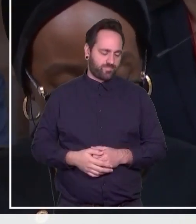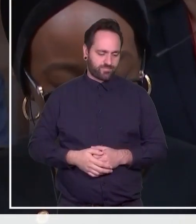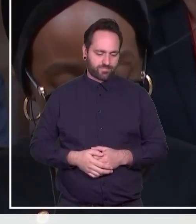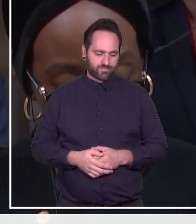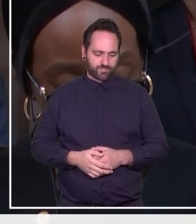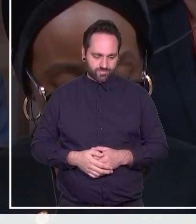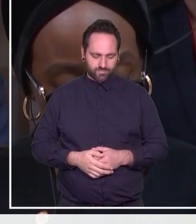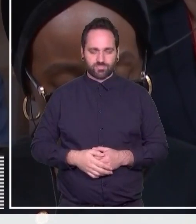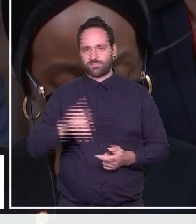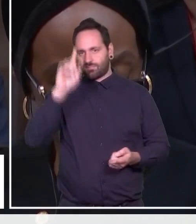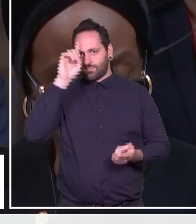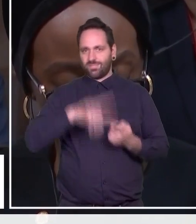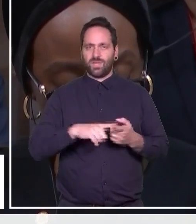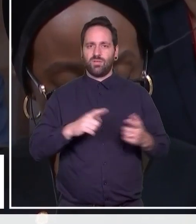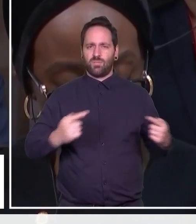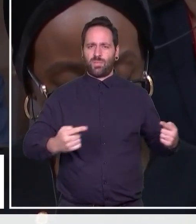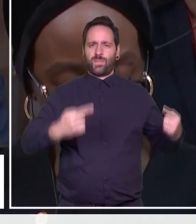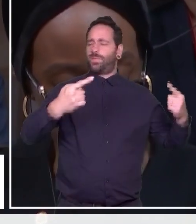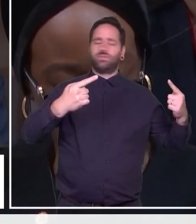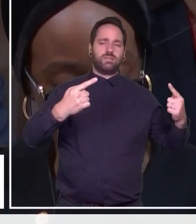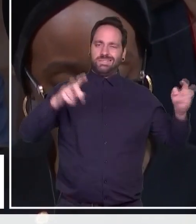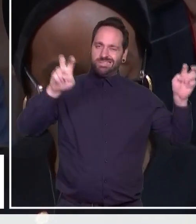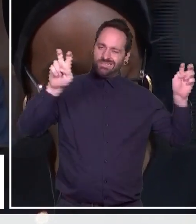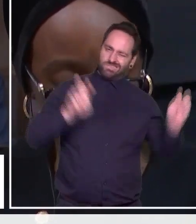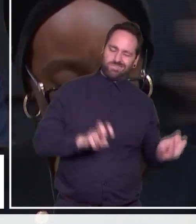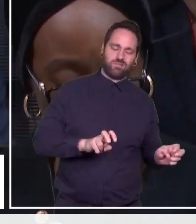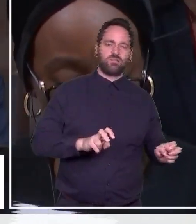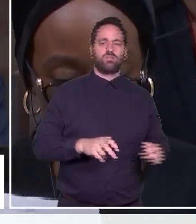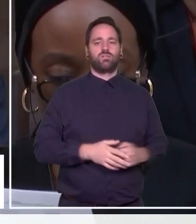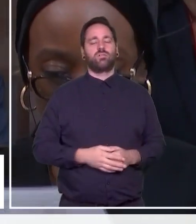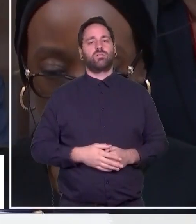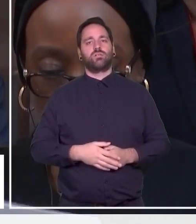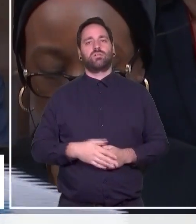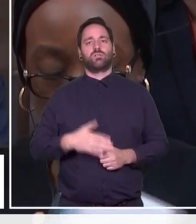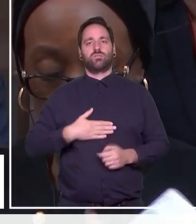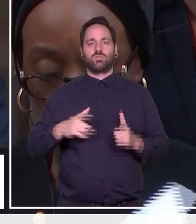their utmost to prevent any escalation in the Middle East. Japan's position.